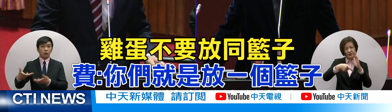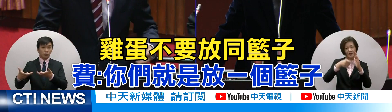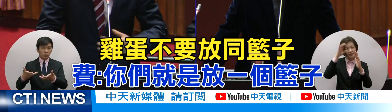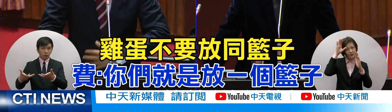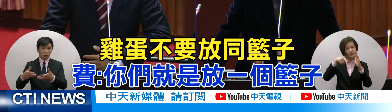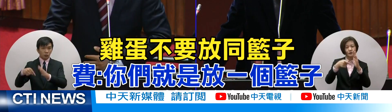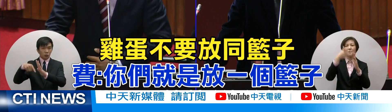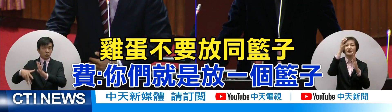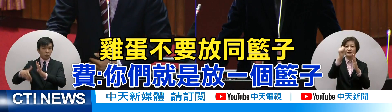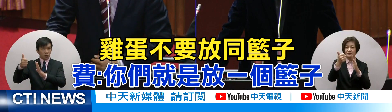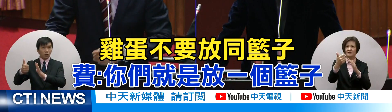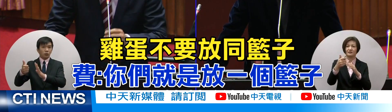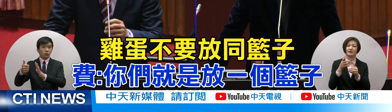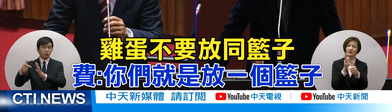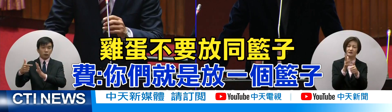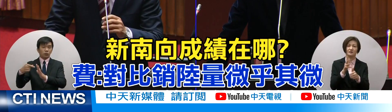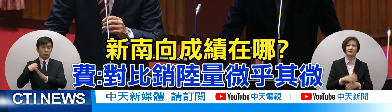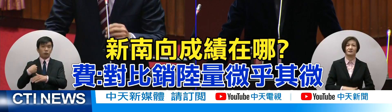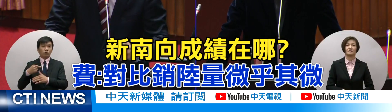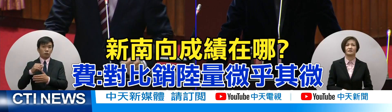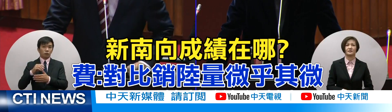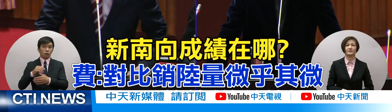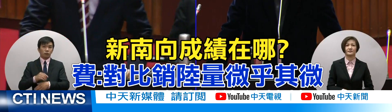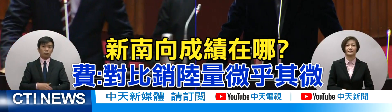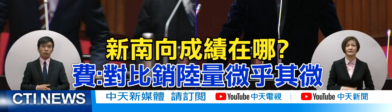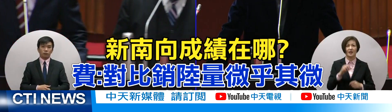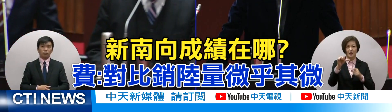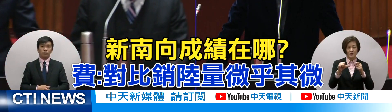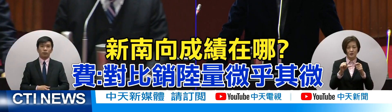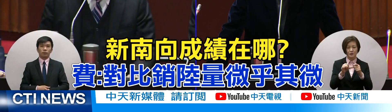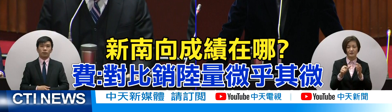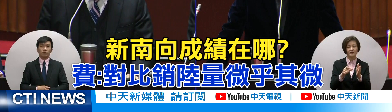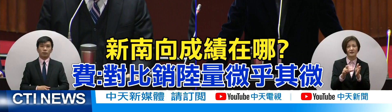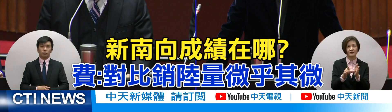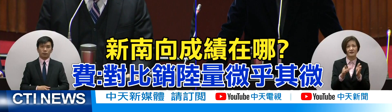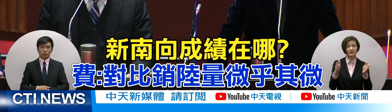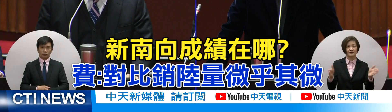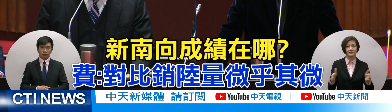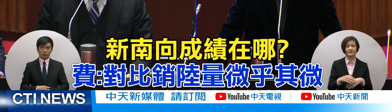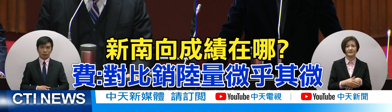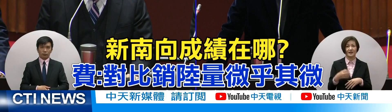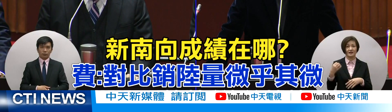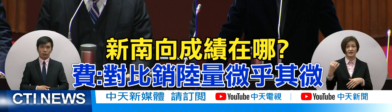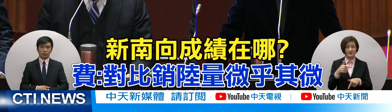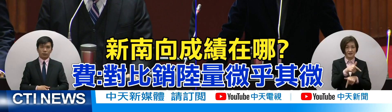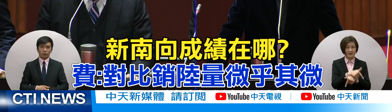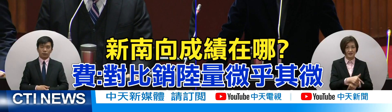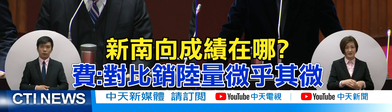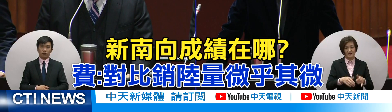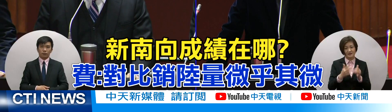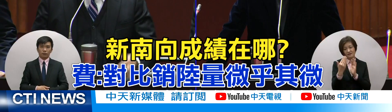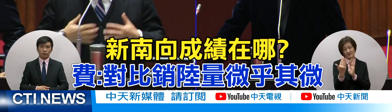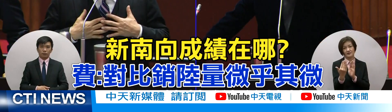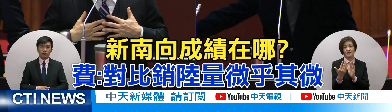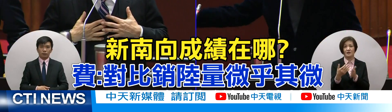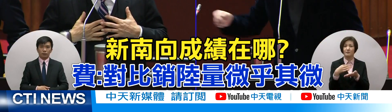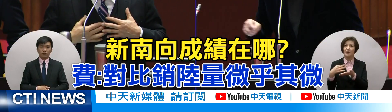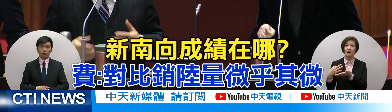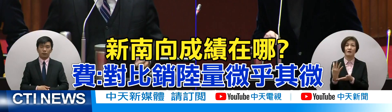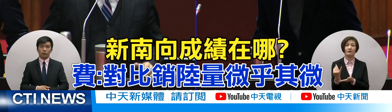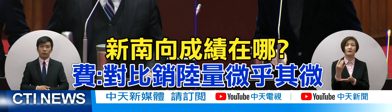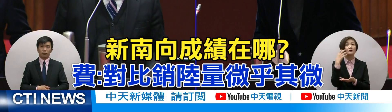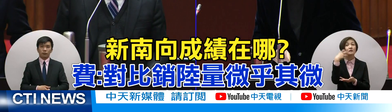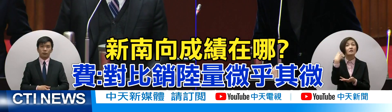院长没有背，我 可不可以请教一下，五年了，新南向卖了多少水果？ 我们